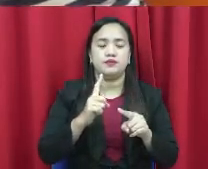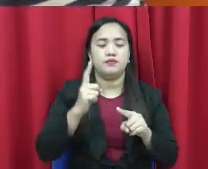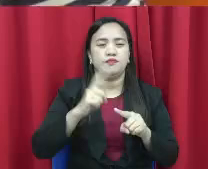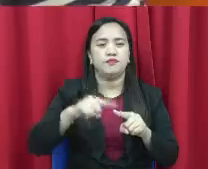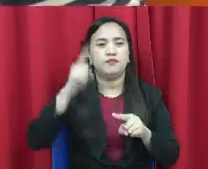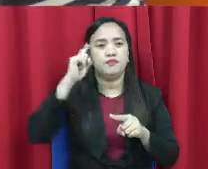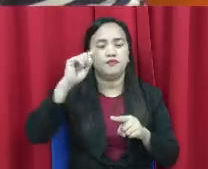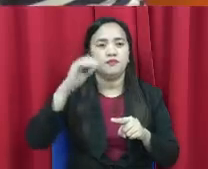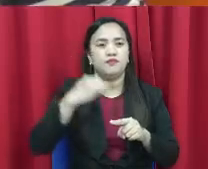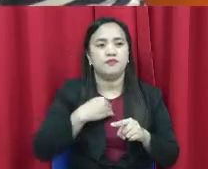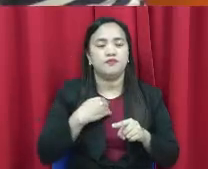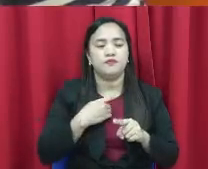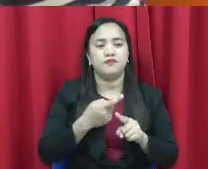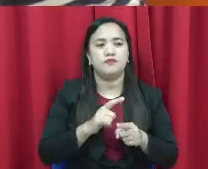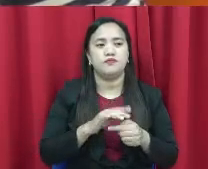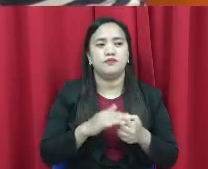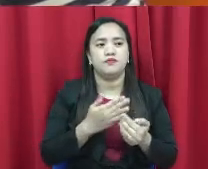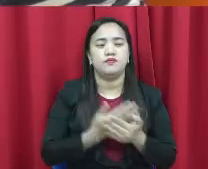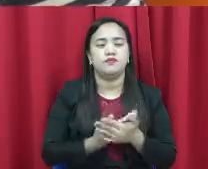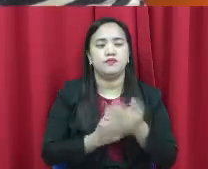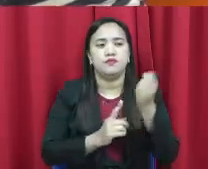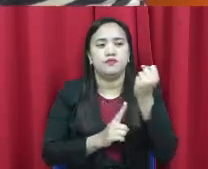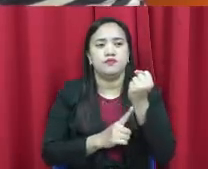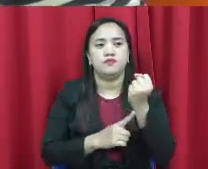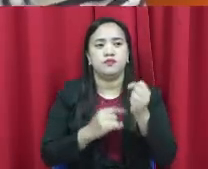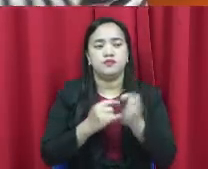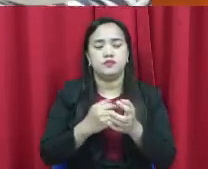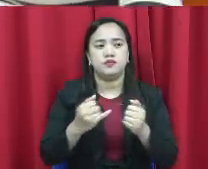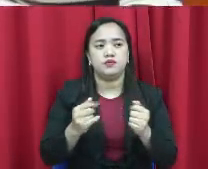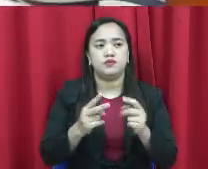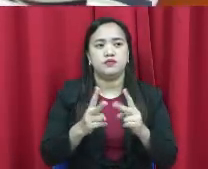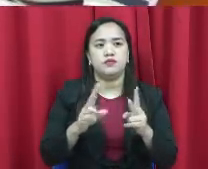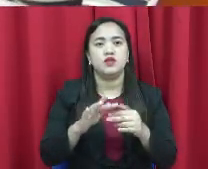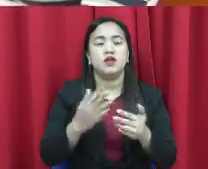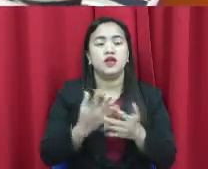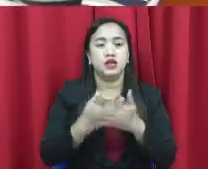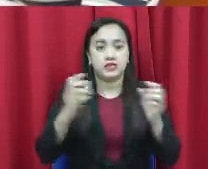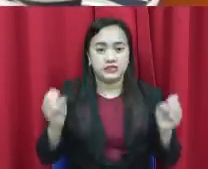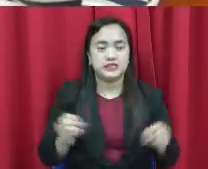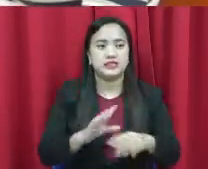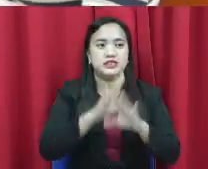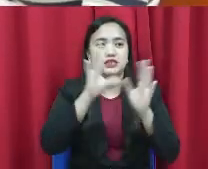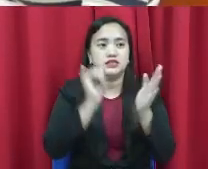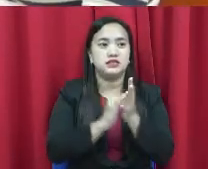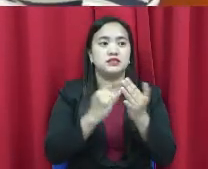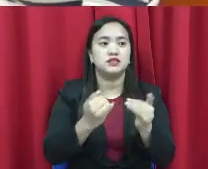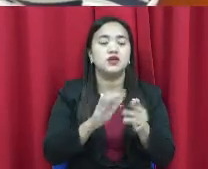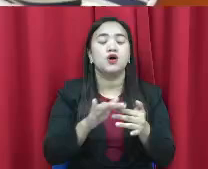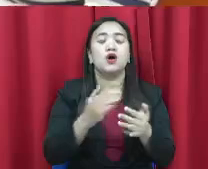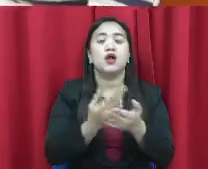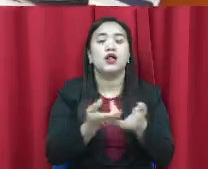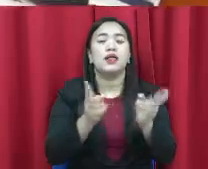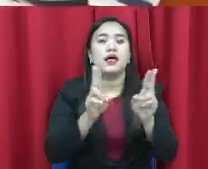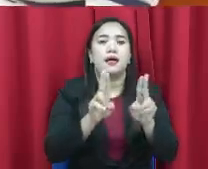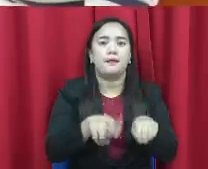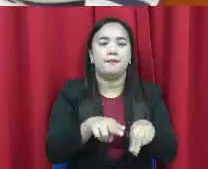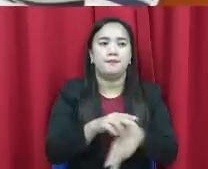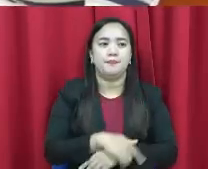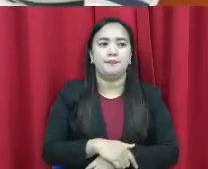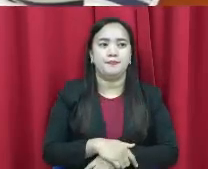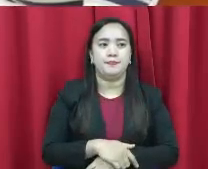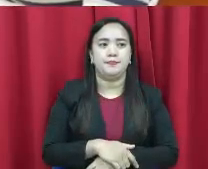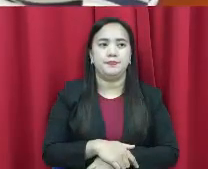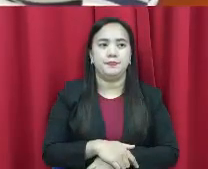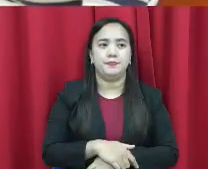ah mula pa nung ako'y nagsuko ng buhay Maliwanag na po ung sa isip ko na yun ang mangyayari wow pero of course hindi ko